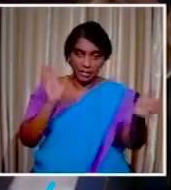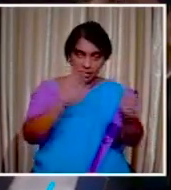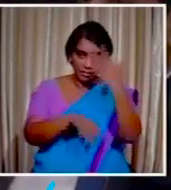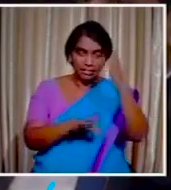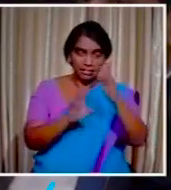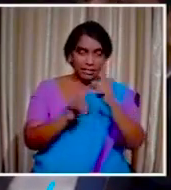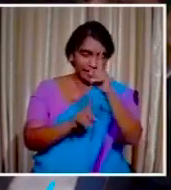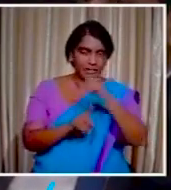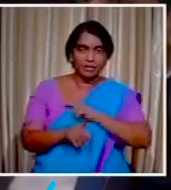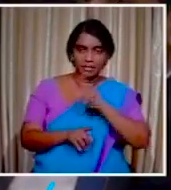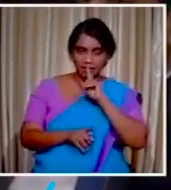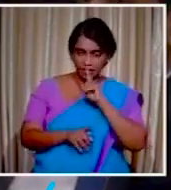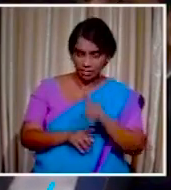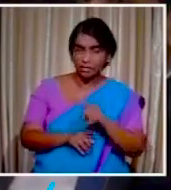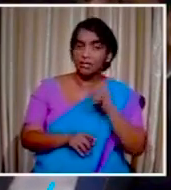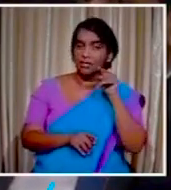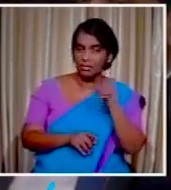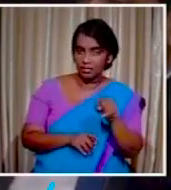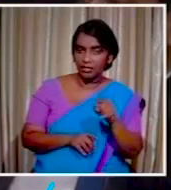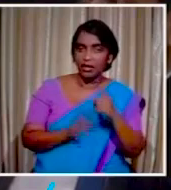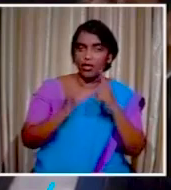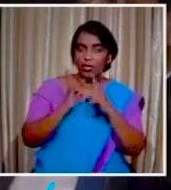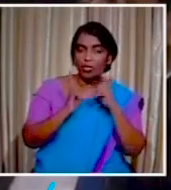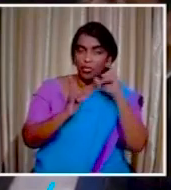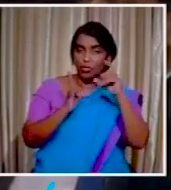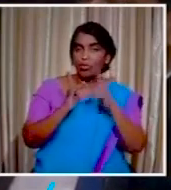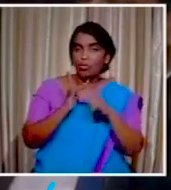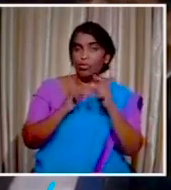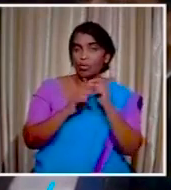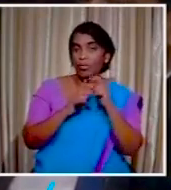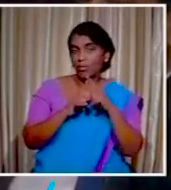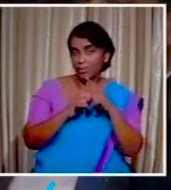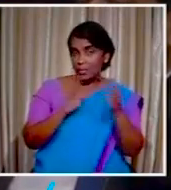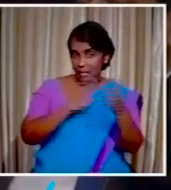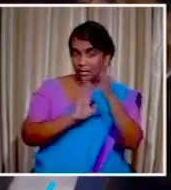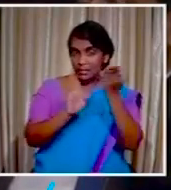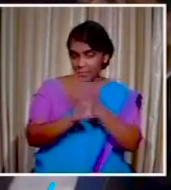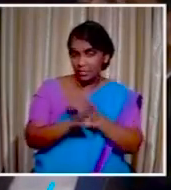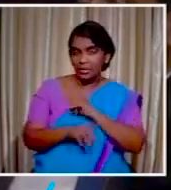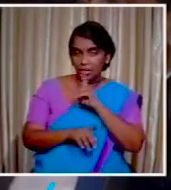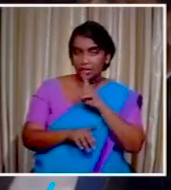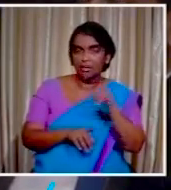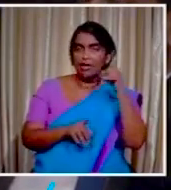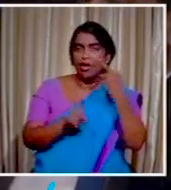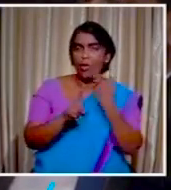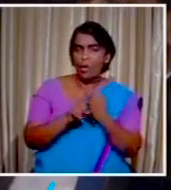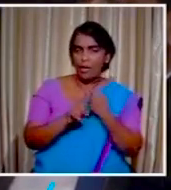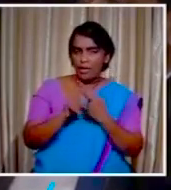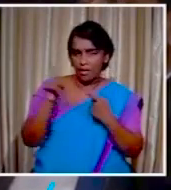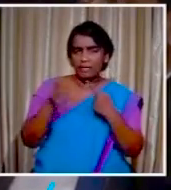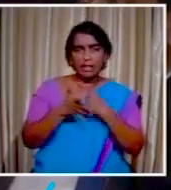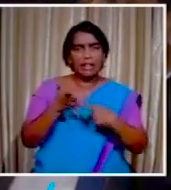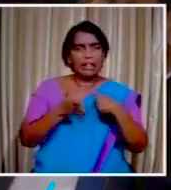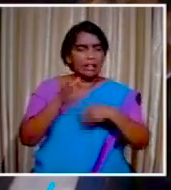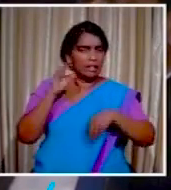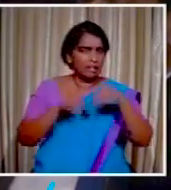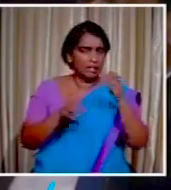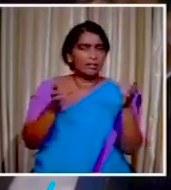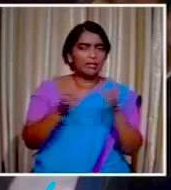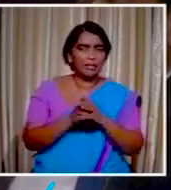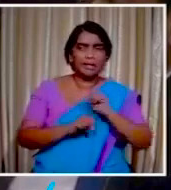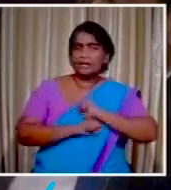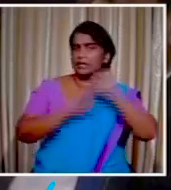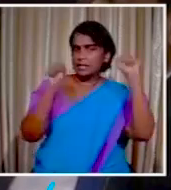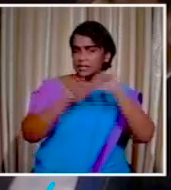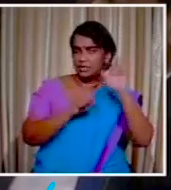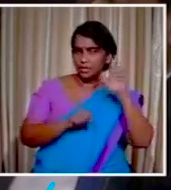ඉල්ලීමක් කරනවා. ඔබතුමා නැහැ කෝප් එකට යන්න ඉස්සෙල් එක ඉල්ලීමක් කරන්නේ. මම පහුගිය දවසේ දැක්ක ඔබතුමාලා කොට්ටාවේ ඔබතුමාලා දේශපාලන පක්ෂෙන් විරෝධතාවයක්